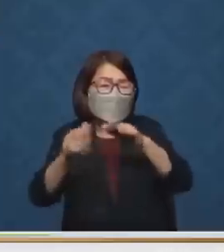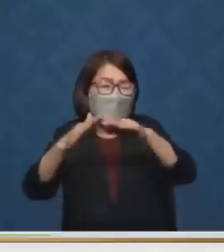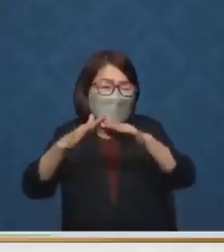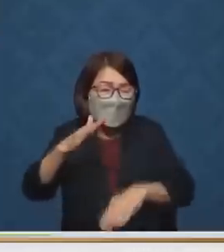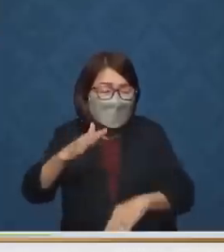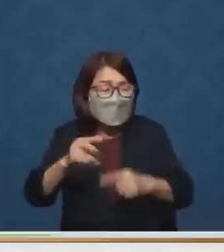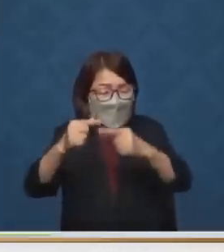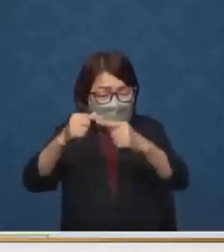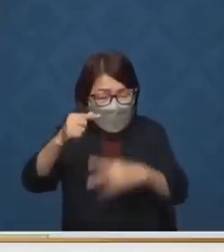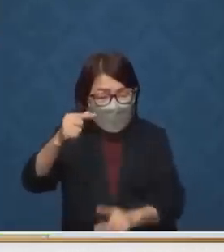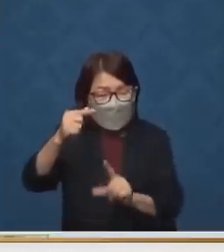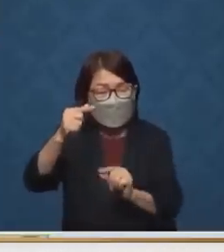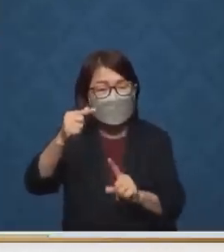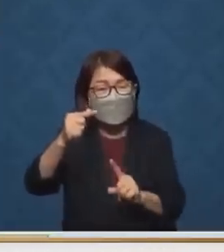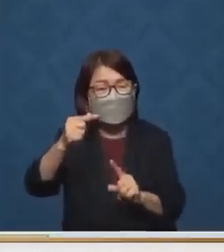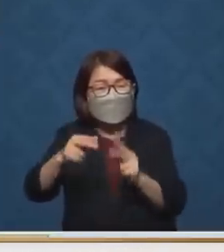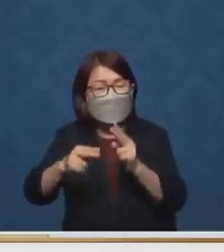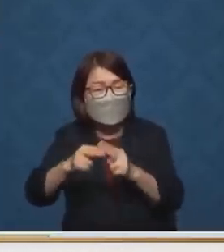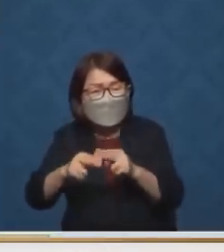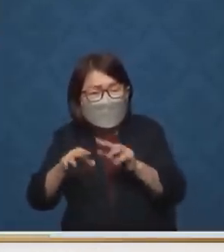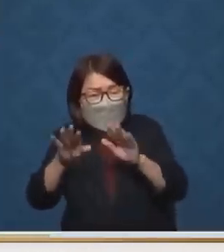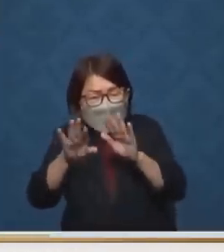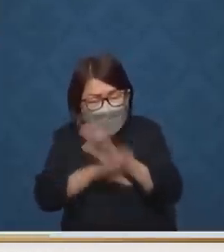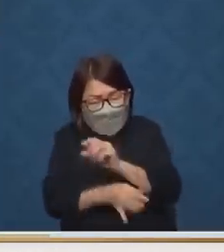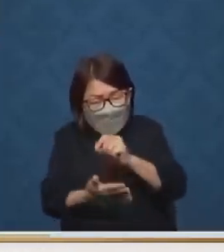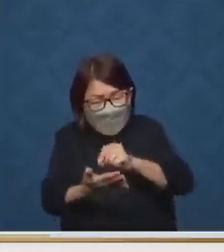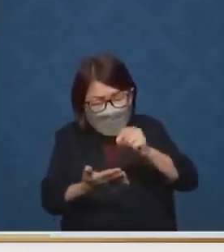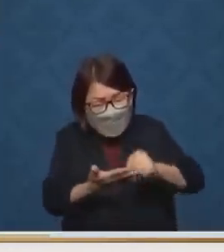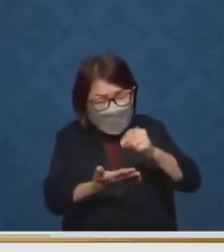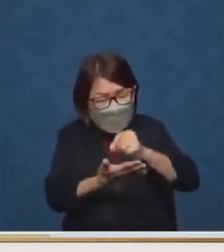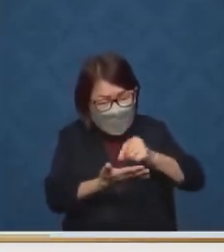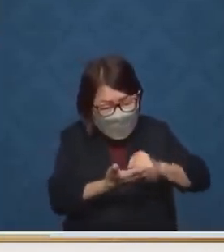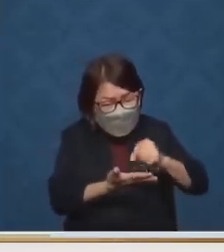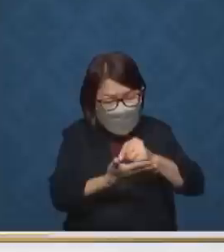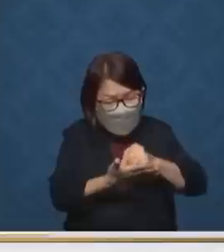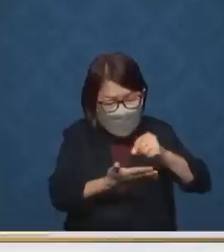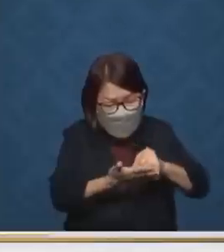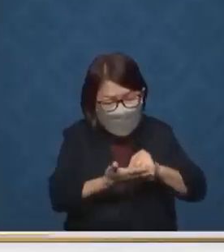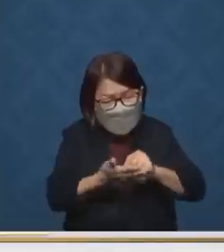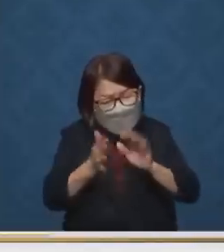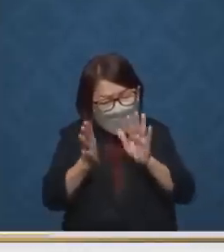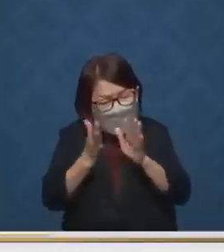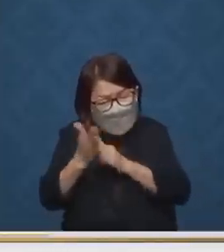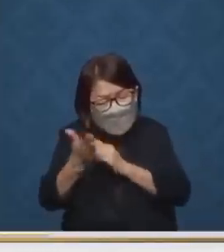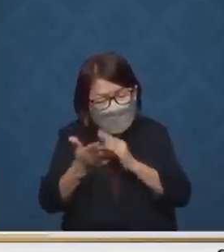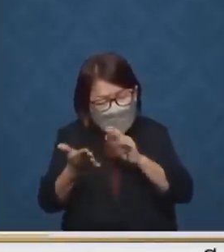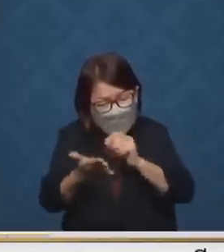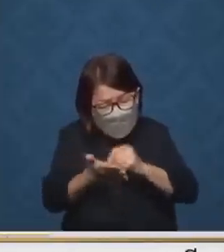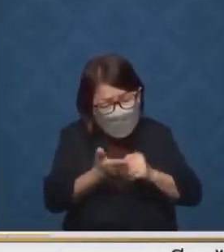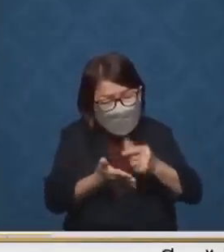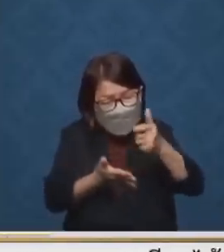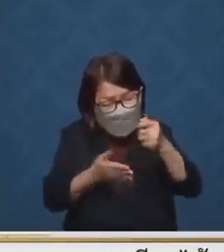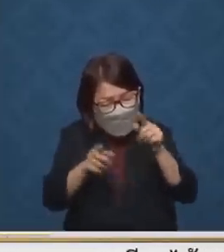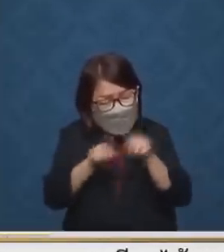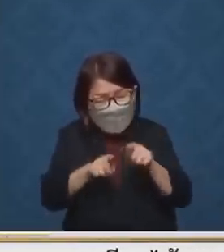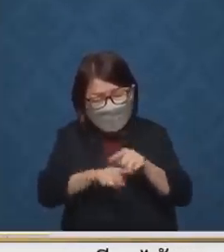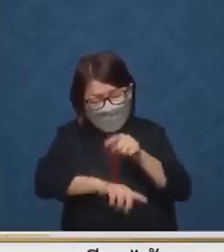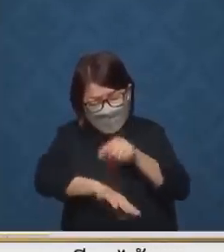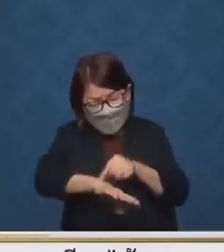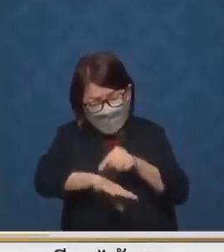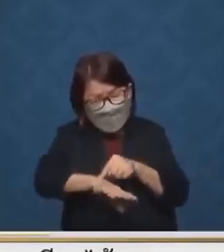ระบบที่ 21 รายเซ็นใครๆ กัน นำและราย